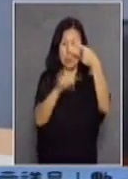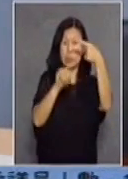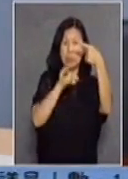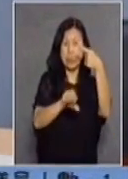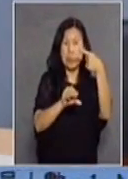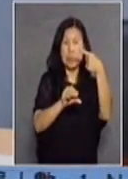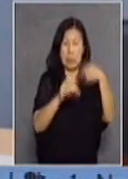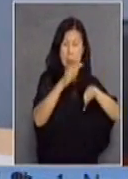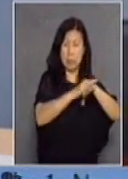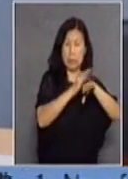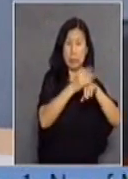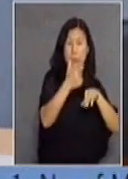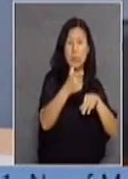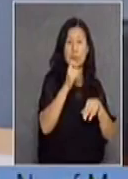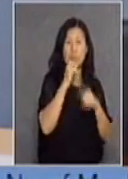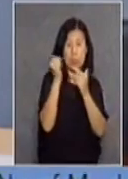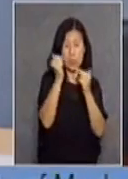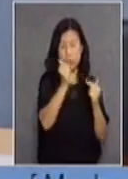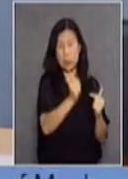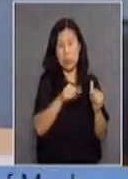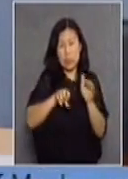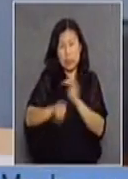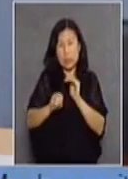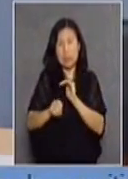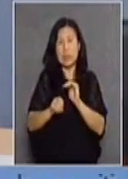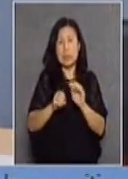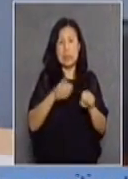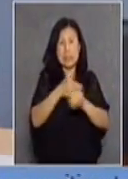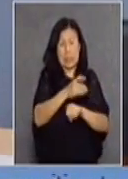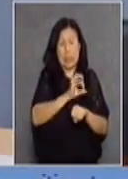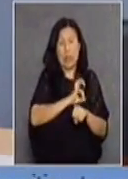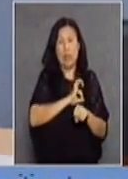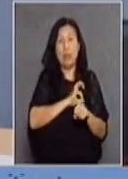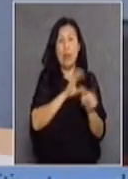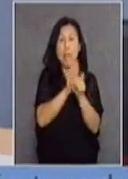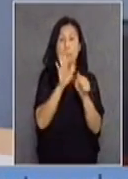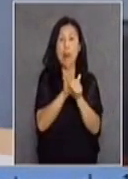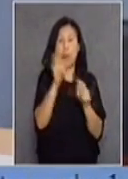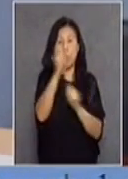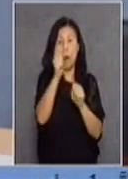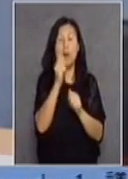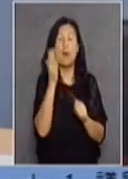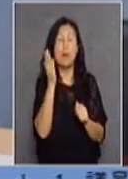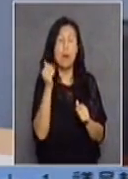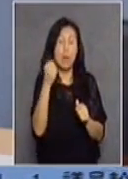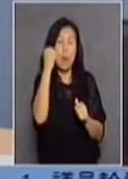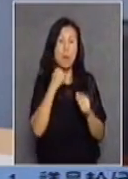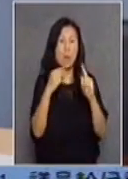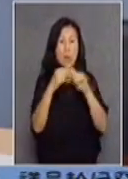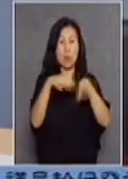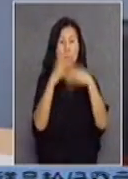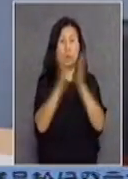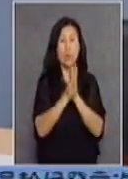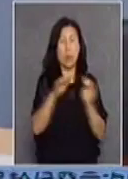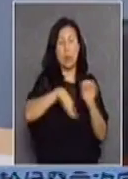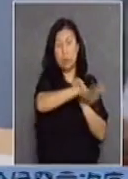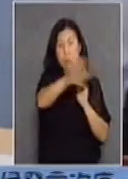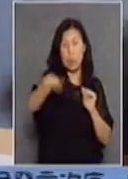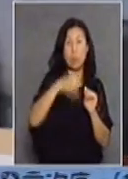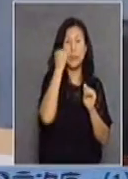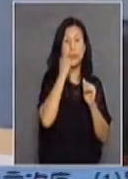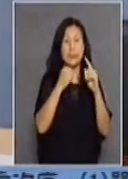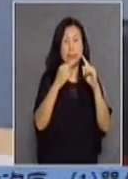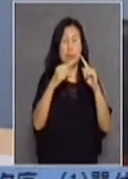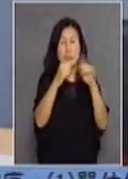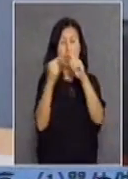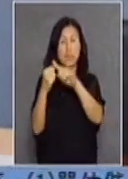款項，為一直最缺乏社會保障的長者提供服務或起動全民退休保障， 便